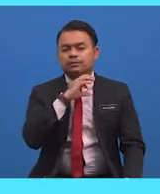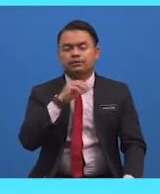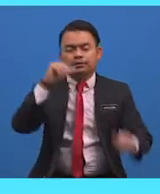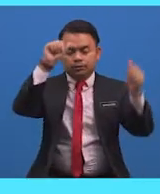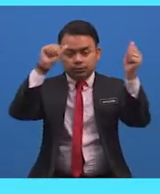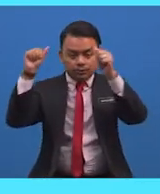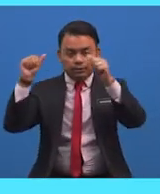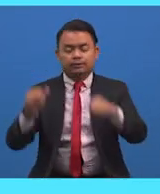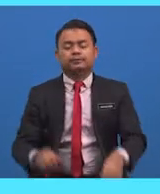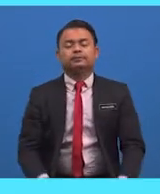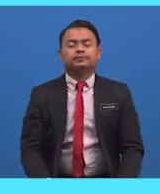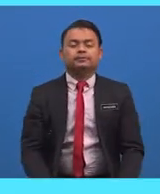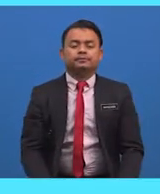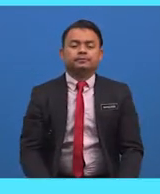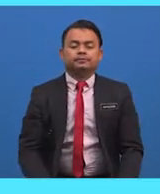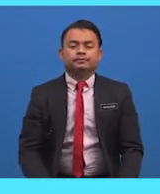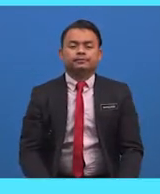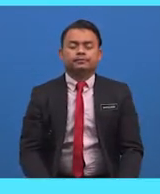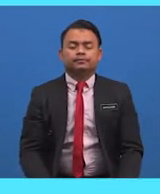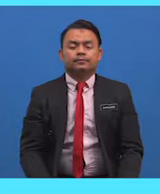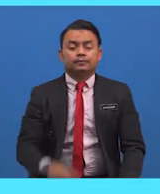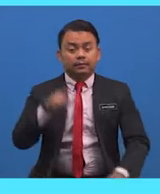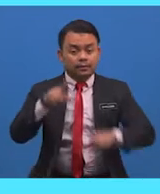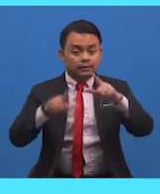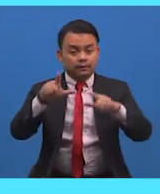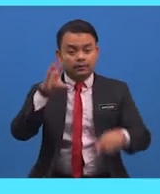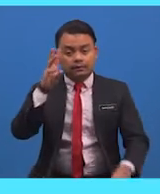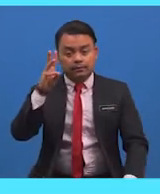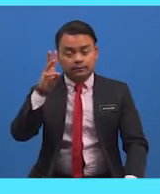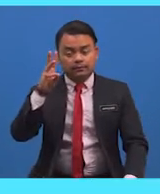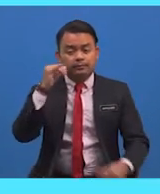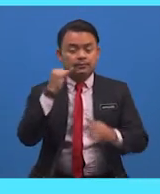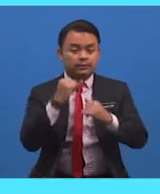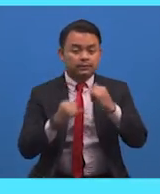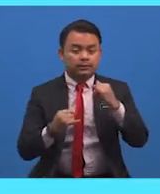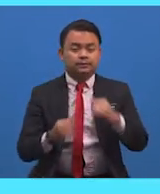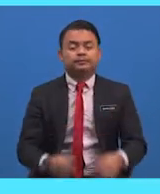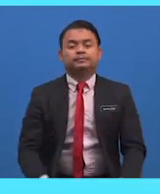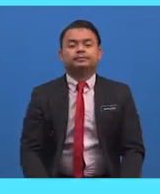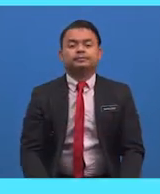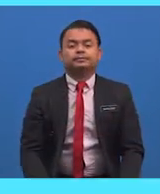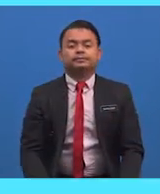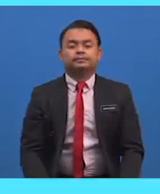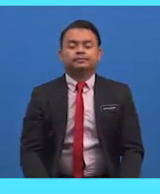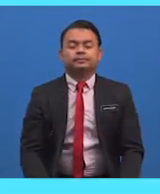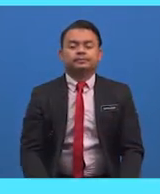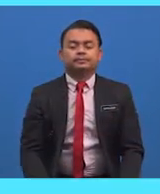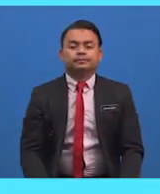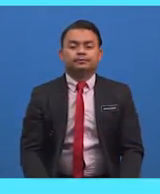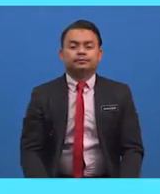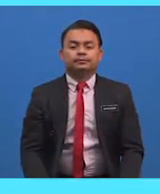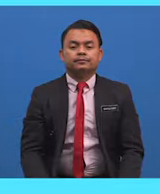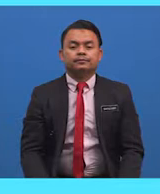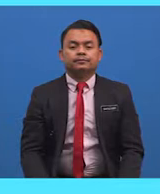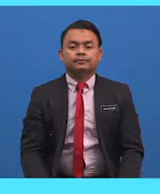menyebabkan pemanasan global. Langkah keenam dan terakhir bagi mengurangkan pemanasan global dan penipisan lapisan